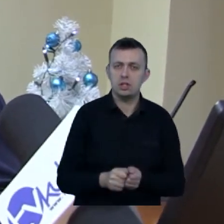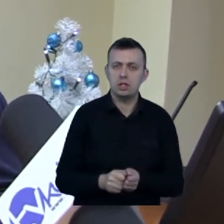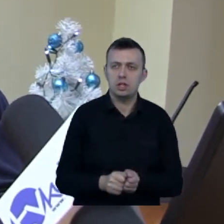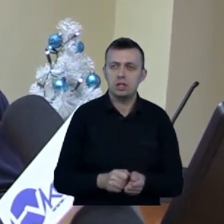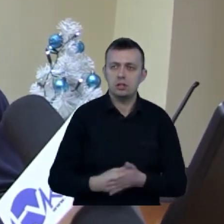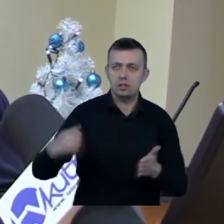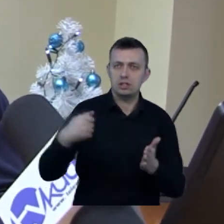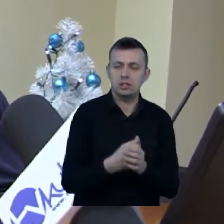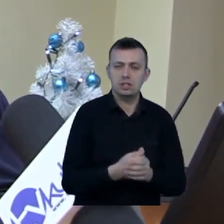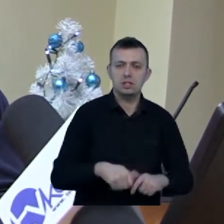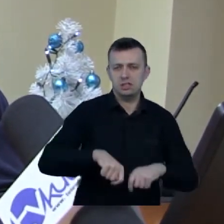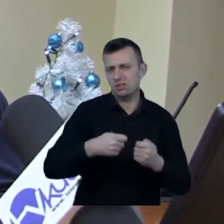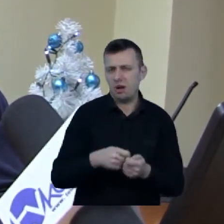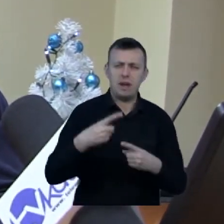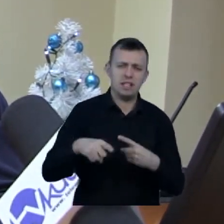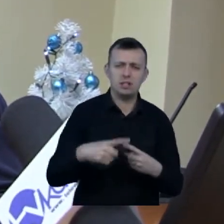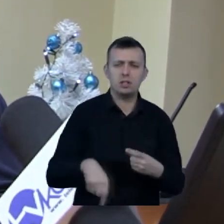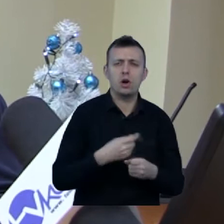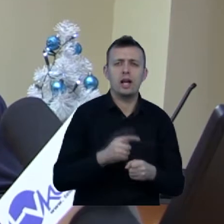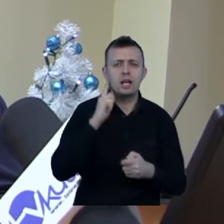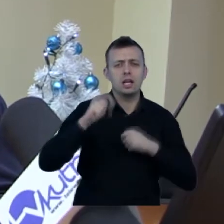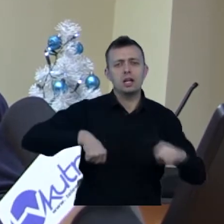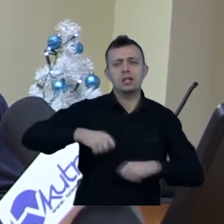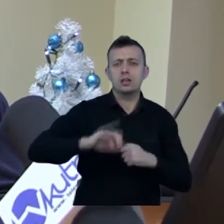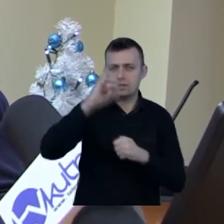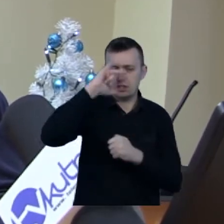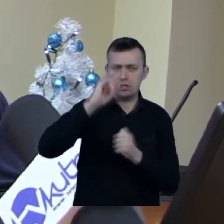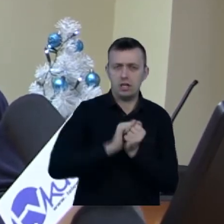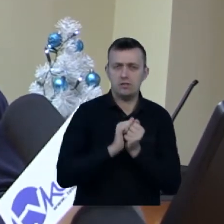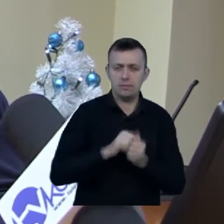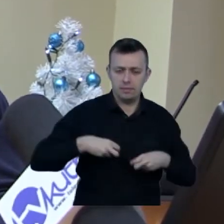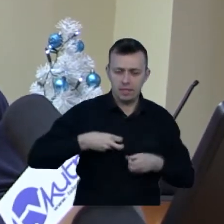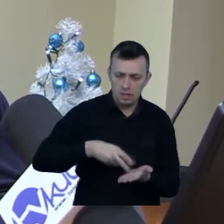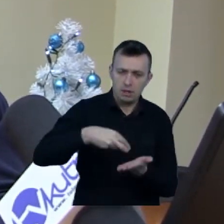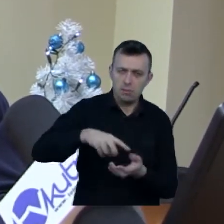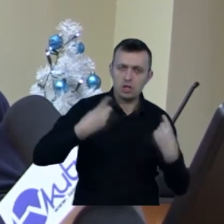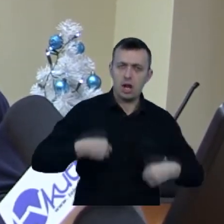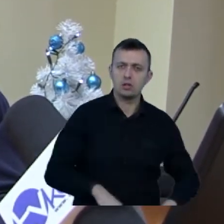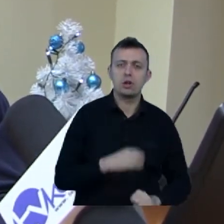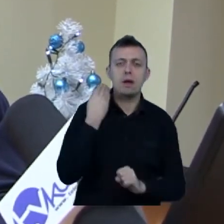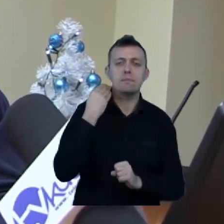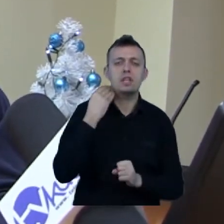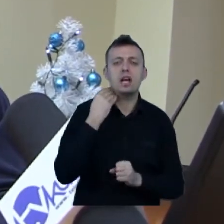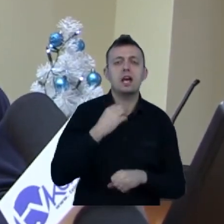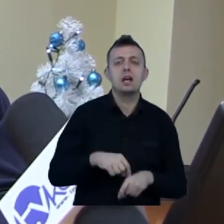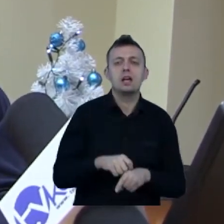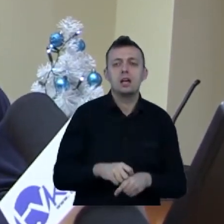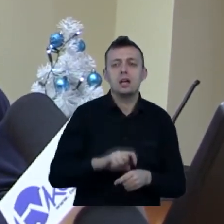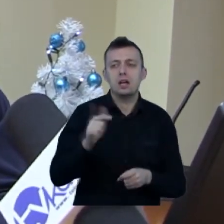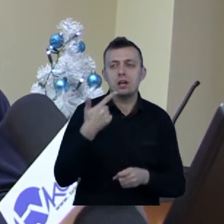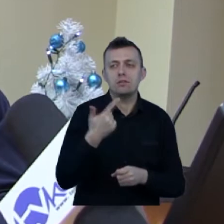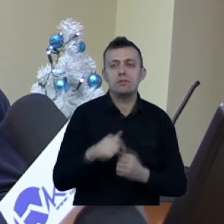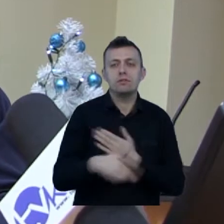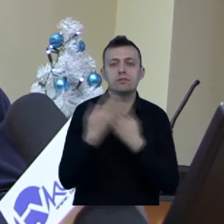barku. Kierowca był trzeźwy, natomiast pieszy miał ponad 2 promile alkoholu w organizmie. Również w drugi dzień świąt,